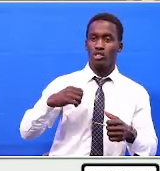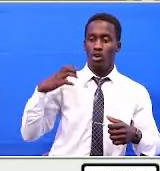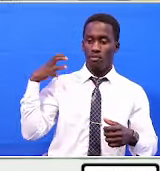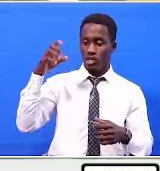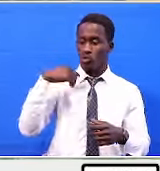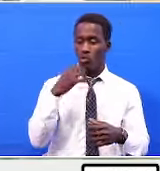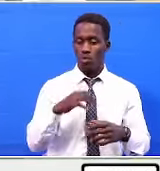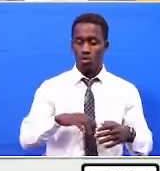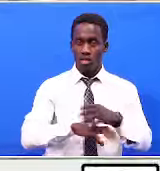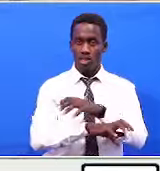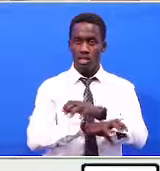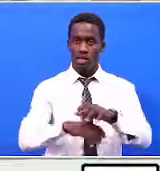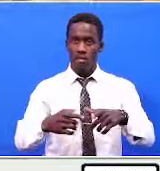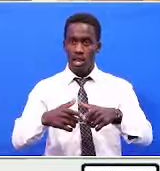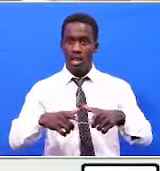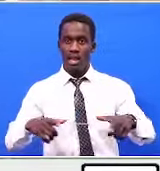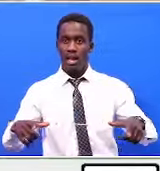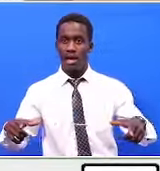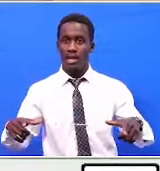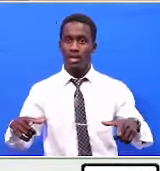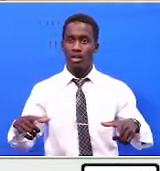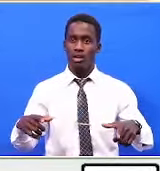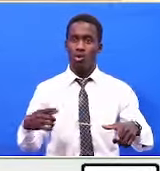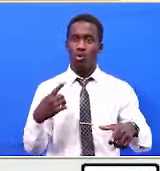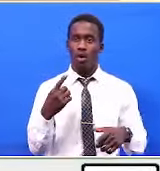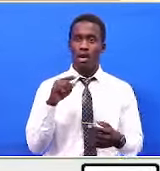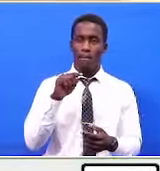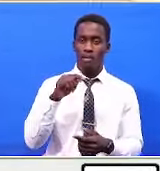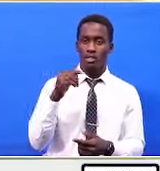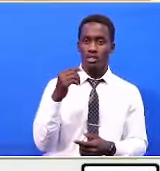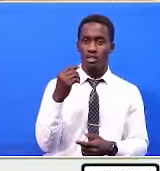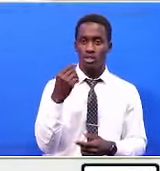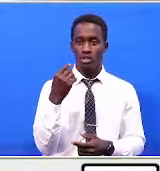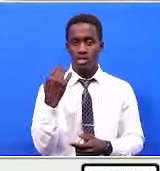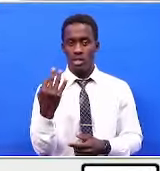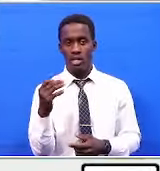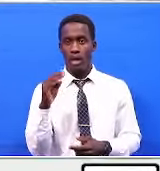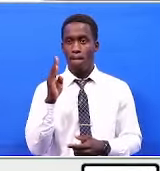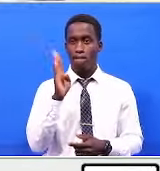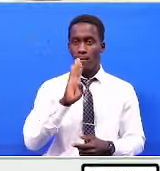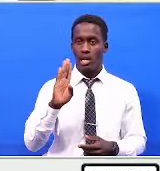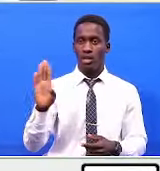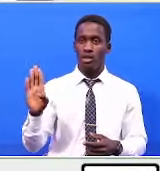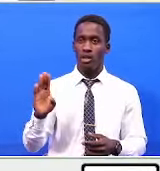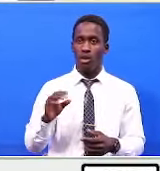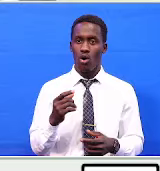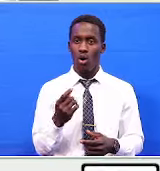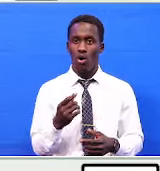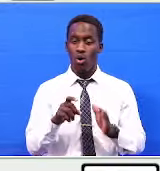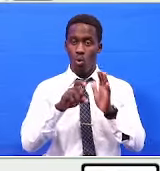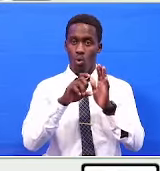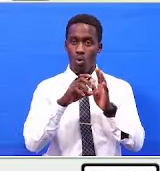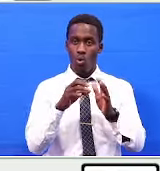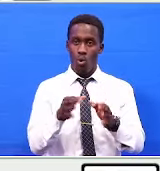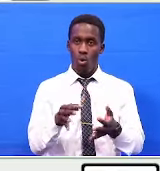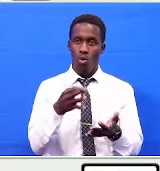677 yenye thamani ya shilingi bilioni 1.3 katika mji wa Kitale. Aidha, tume hiyo inawachunguza maafisa hao